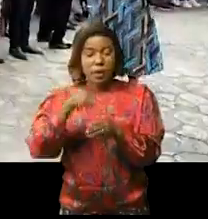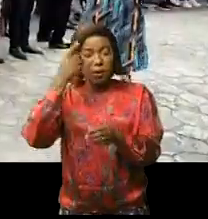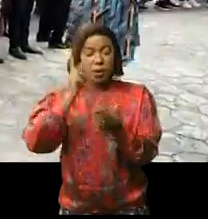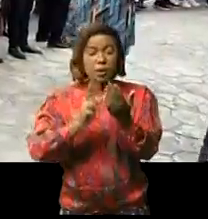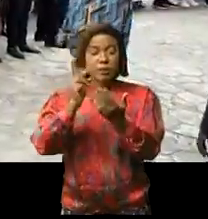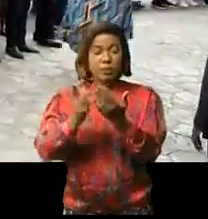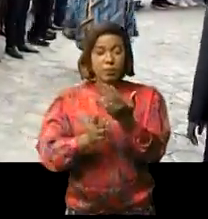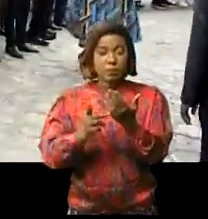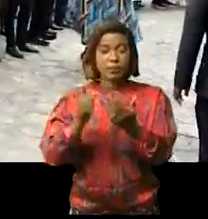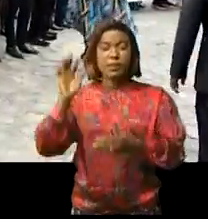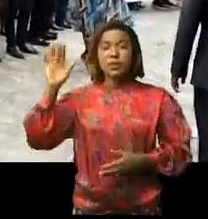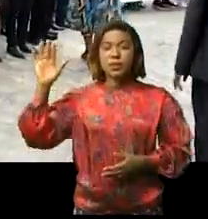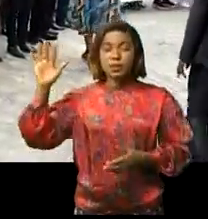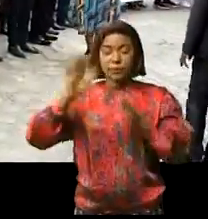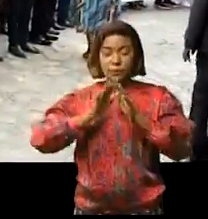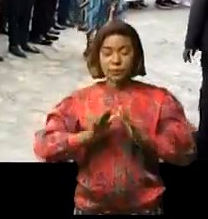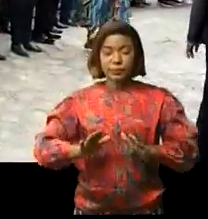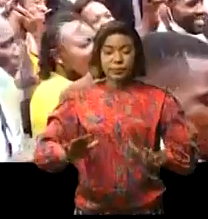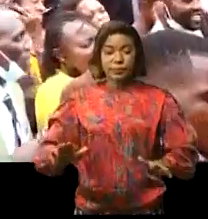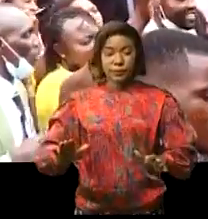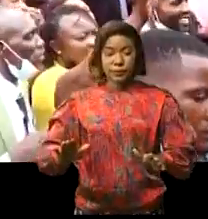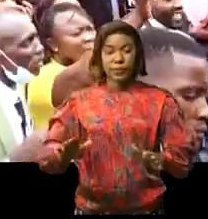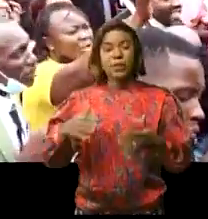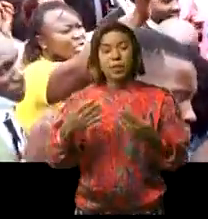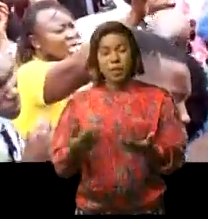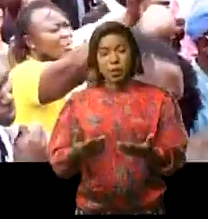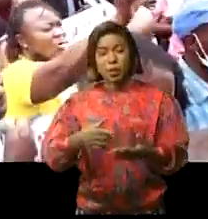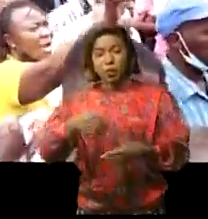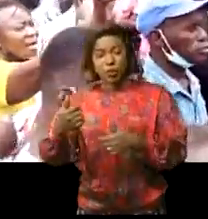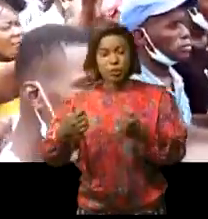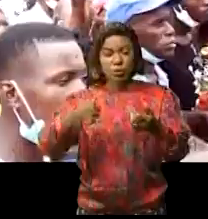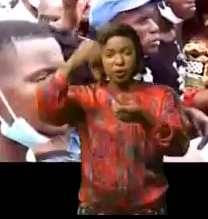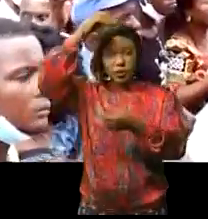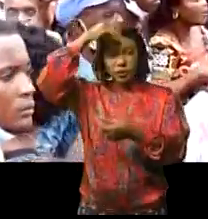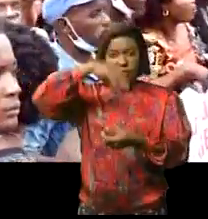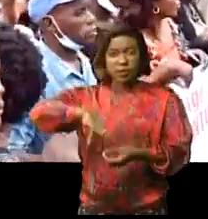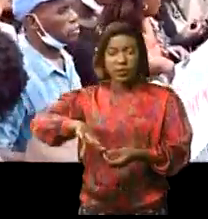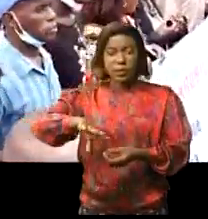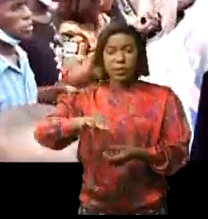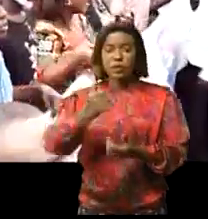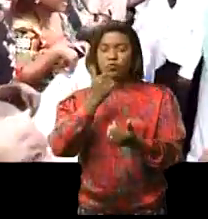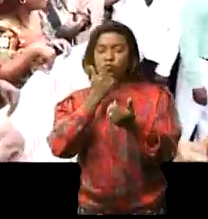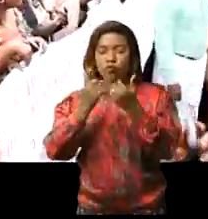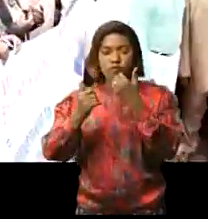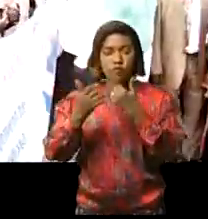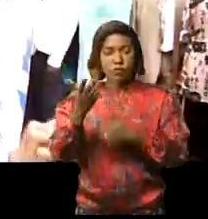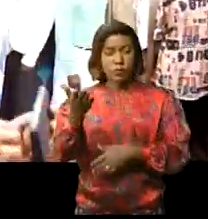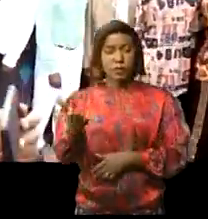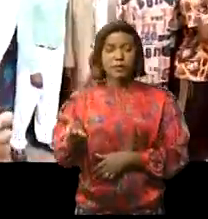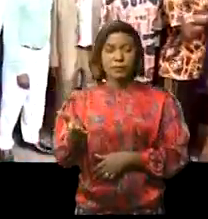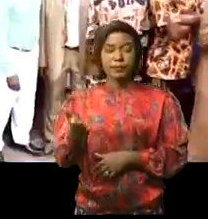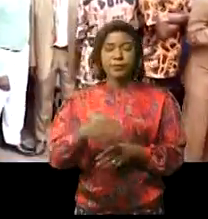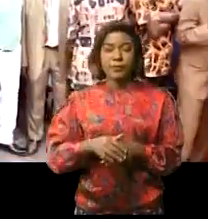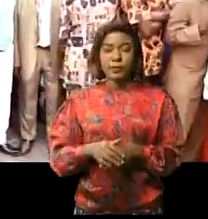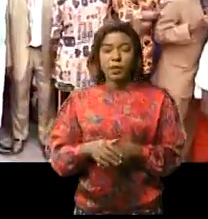programme Kinbopeto, suite au complot et autres machinations orchestrées par certaines personnes mal intentionnées